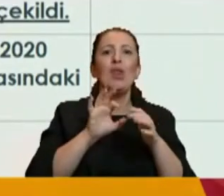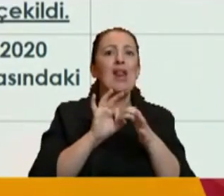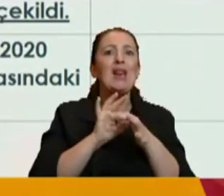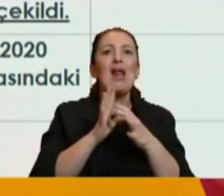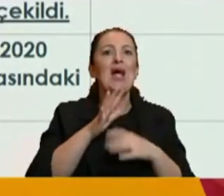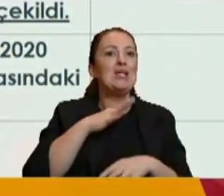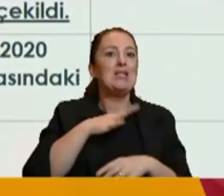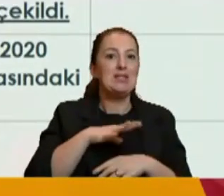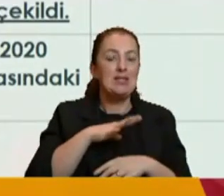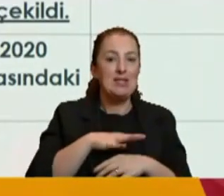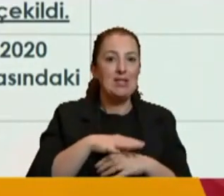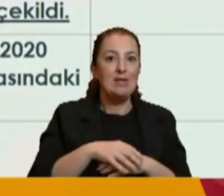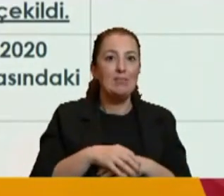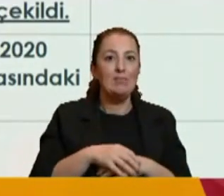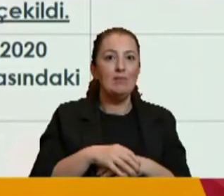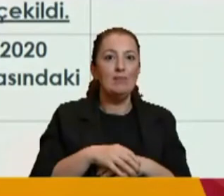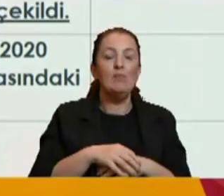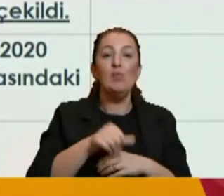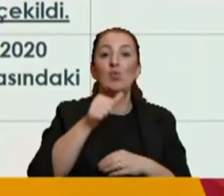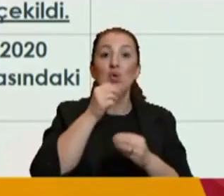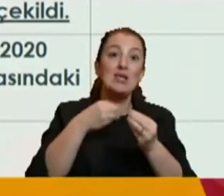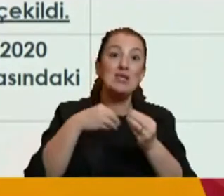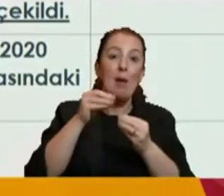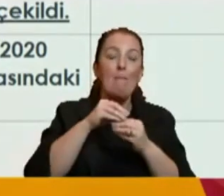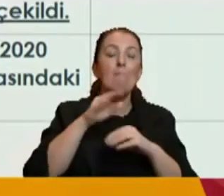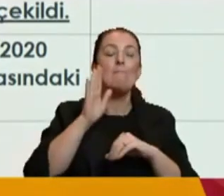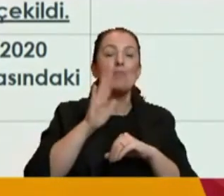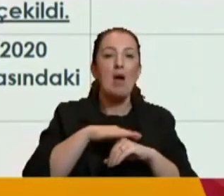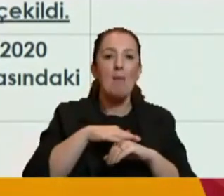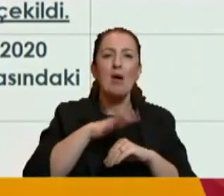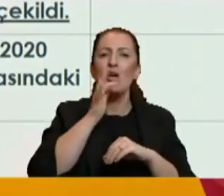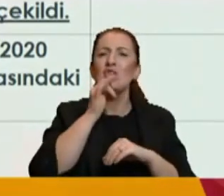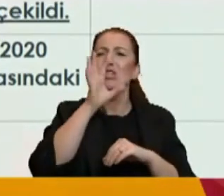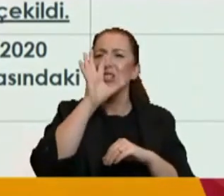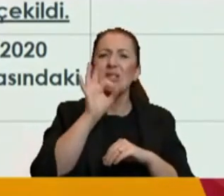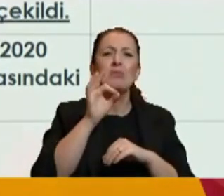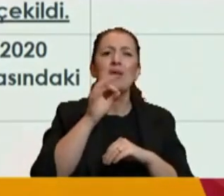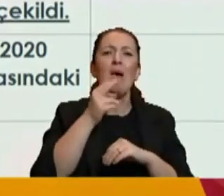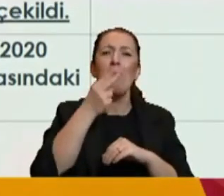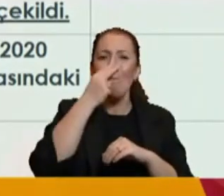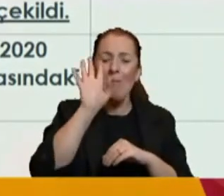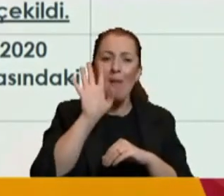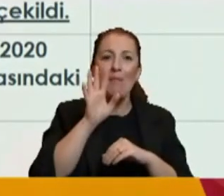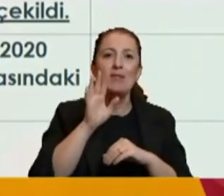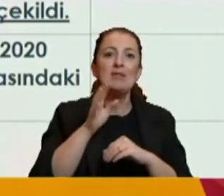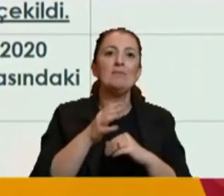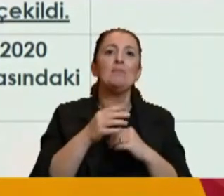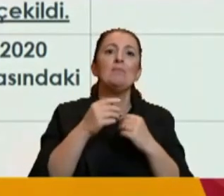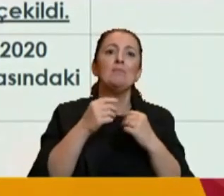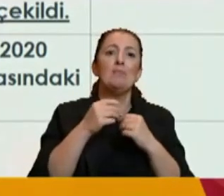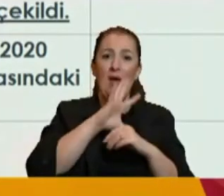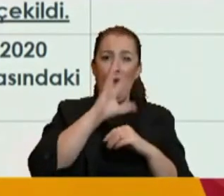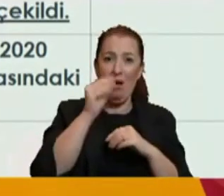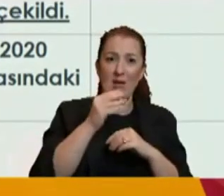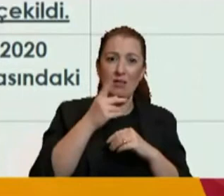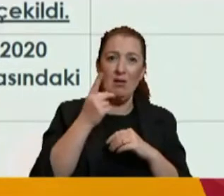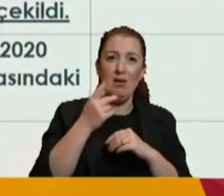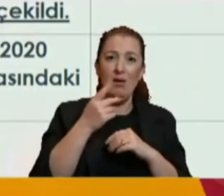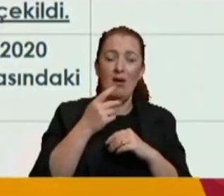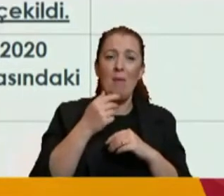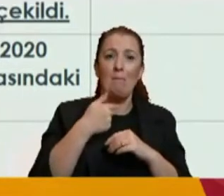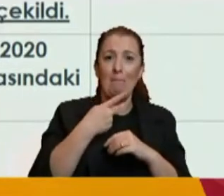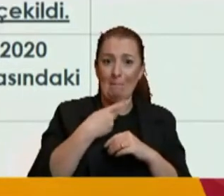bulunduk yani suya zam yapmak hiç kimsenin hoşuna gider Bu bir durum değil biz de